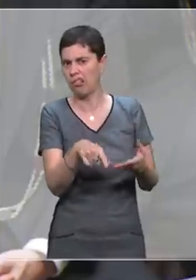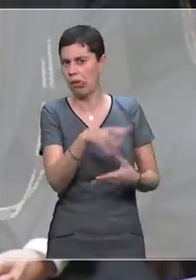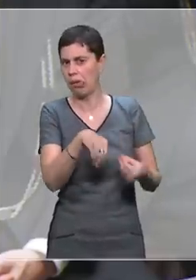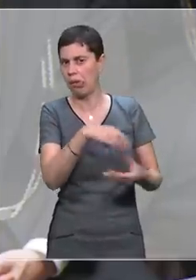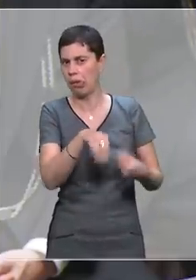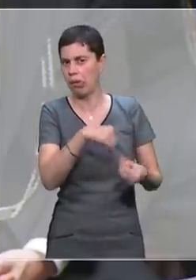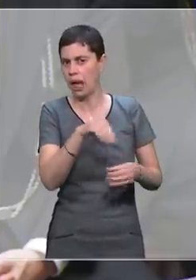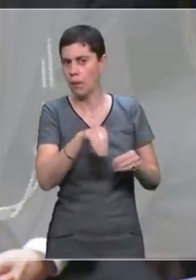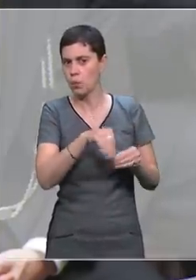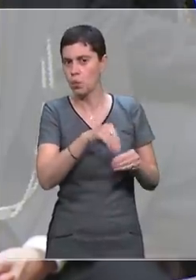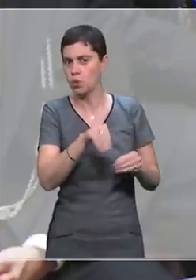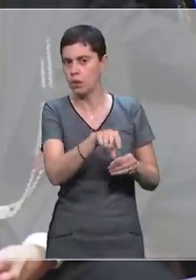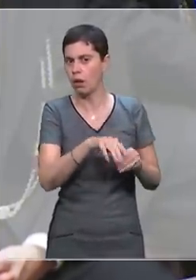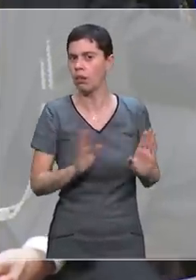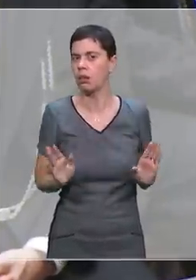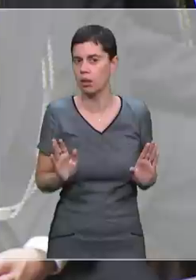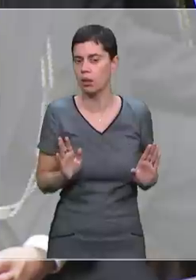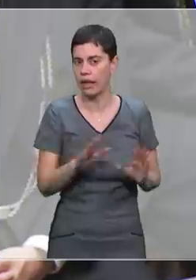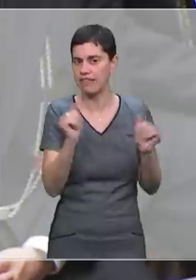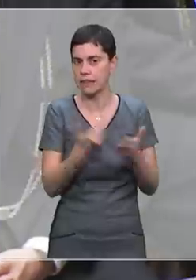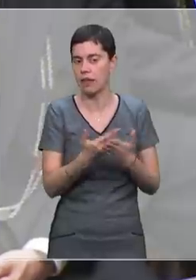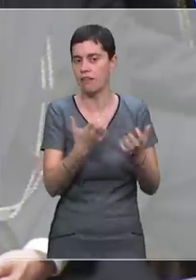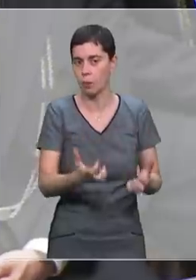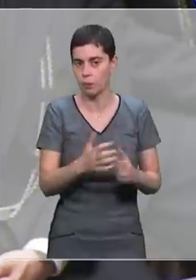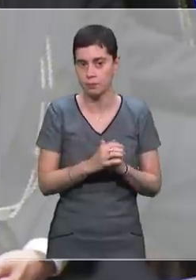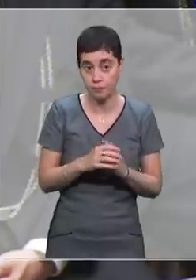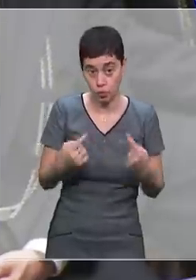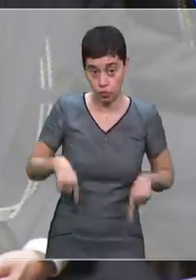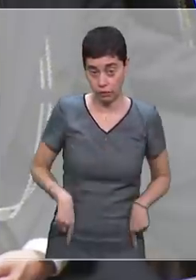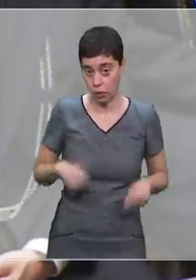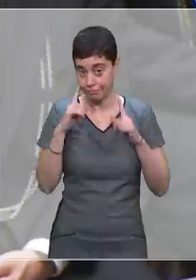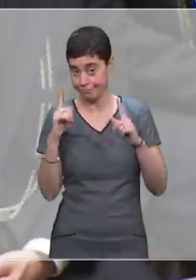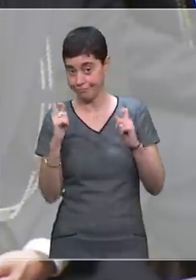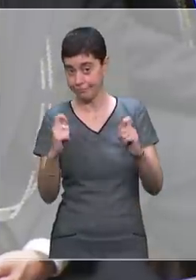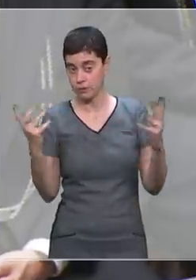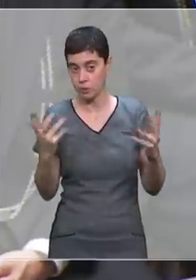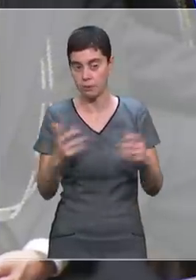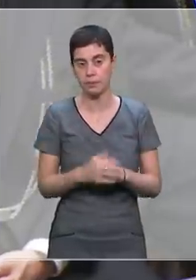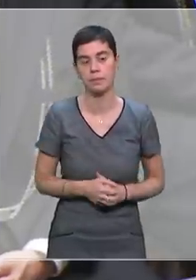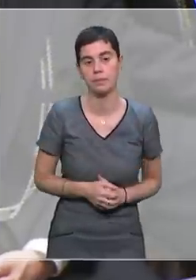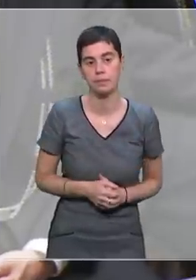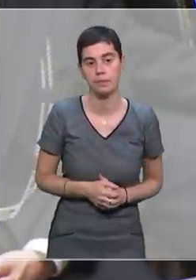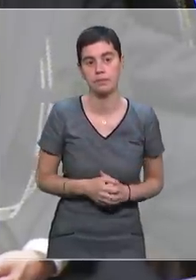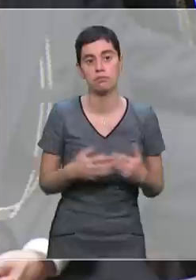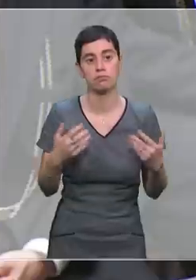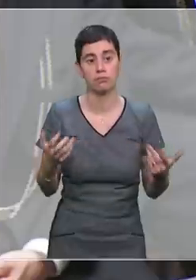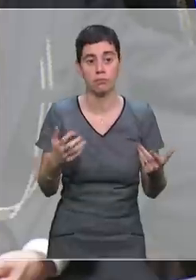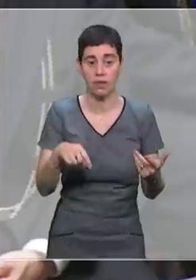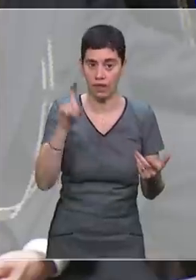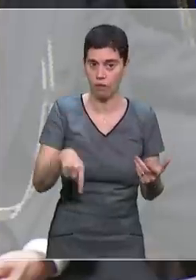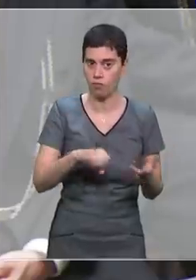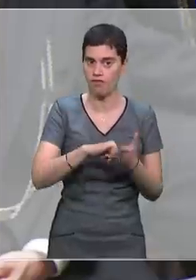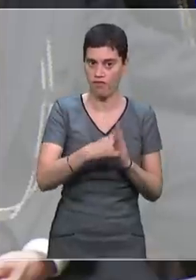aussi d'un équilibre qui ne serait pas atteint. Le point de vigilance du gouvernement, c'est de soutenir pleinement la nécessité d'être